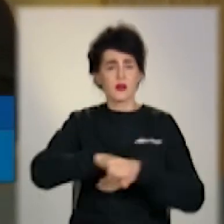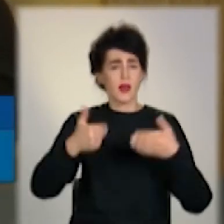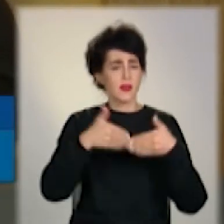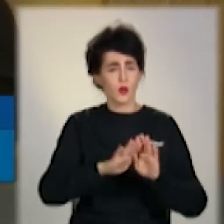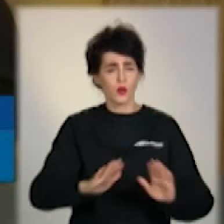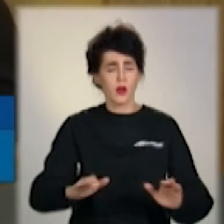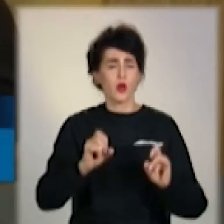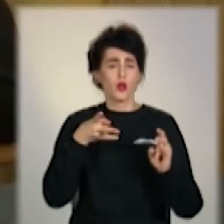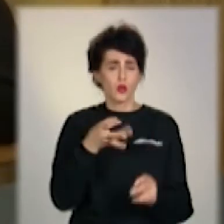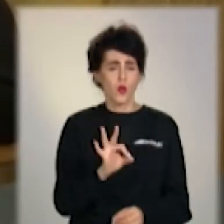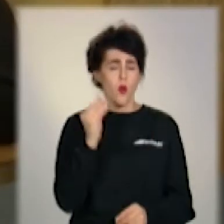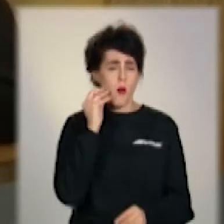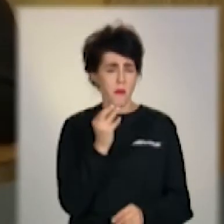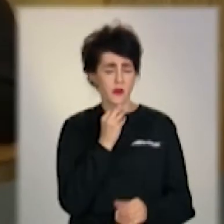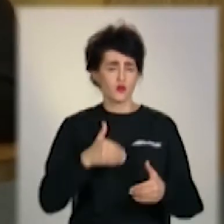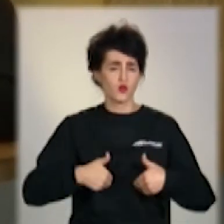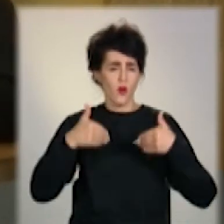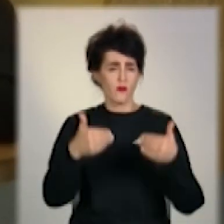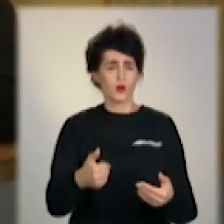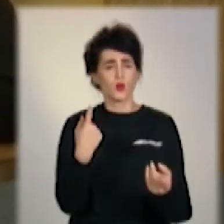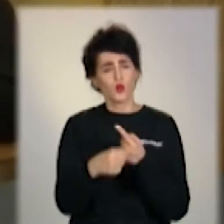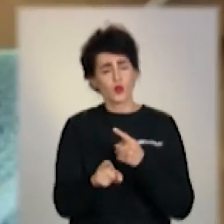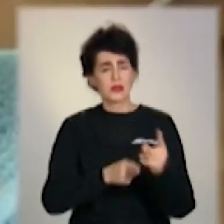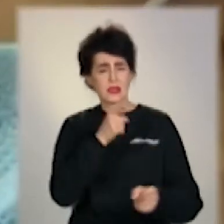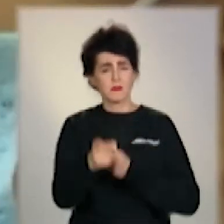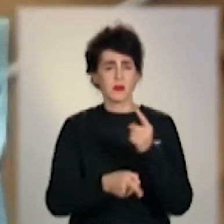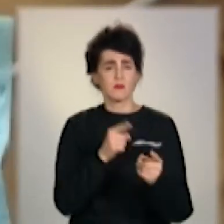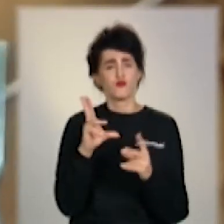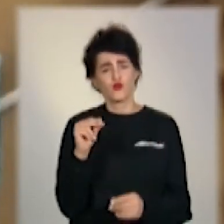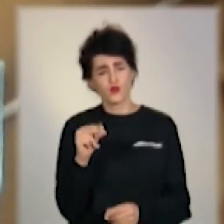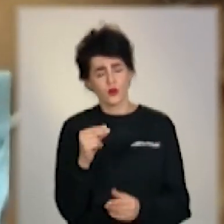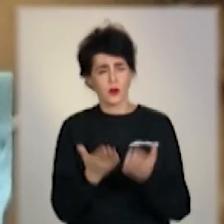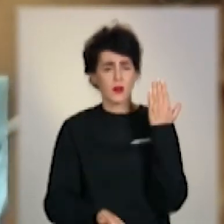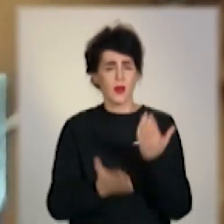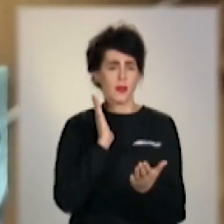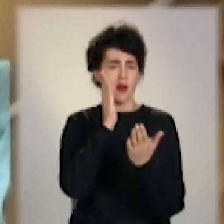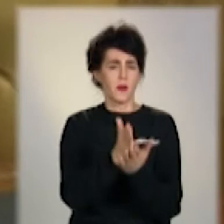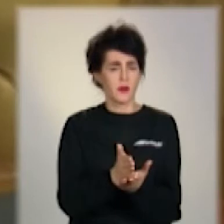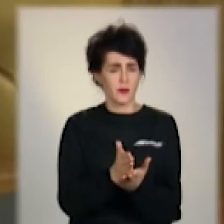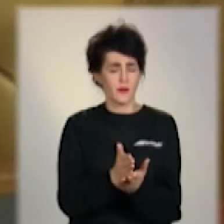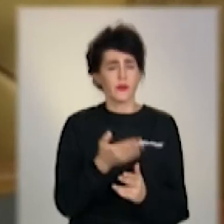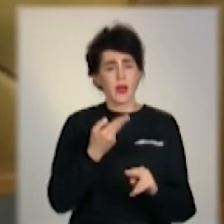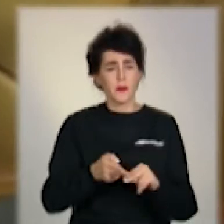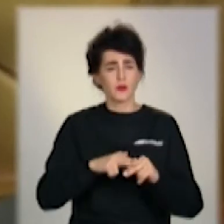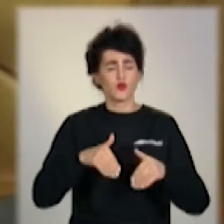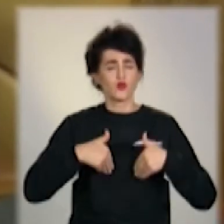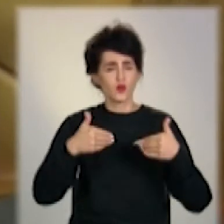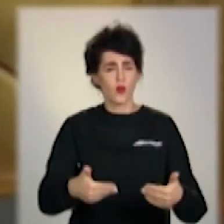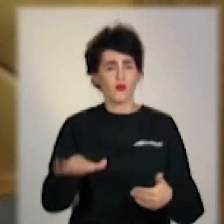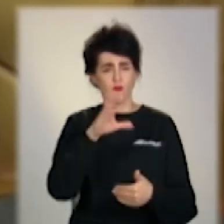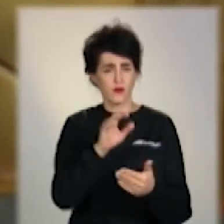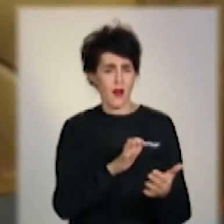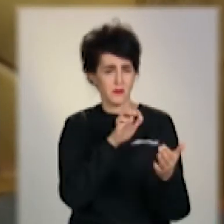українців, туроператори запропонують змінити дати або напрямок. При цьому перевага